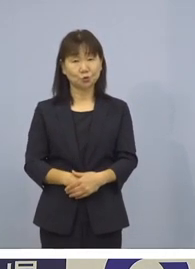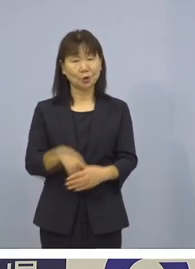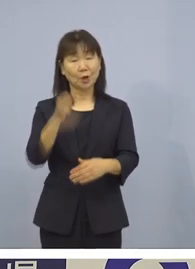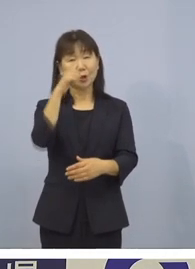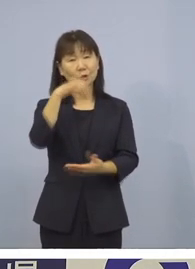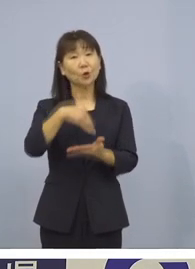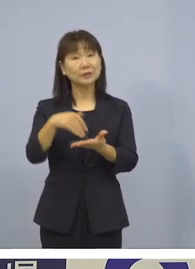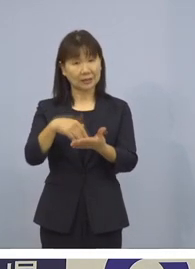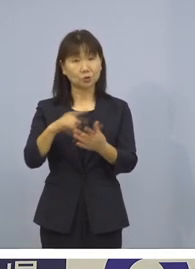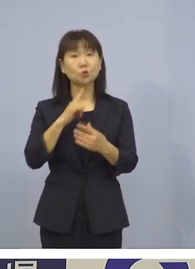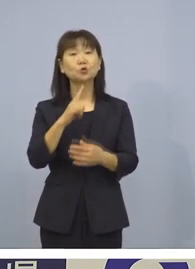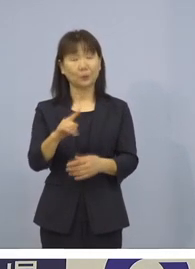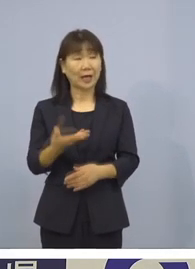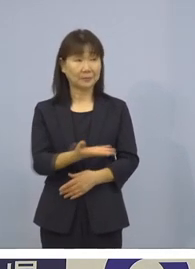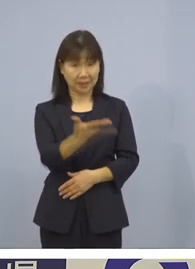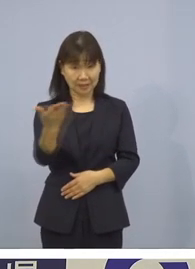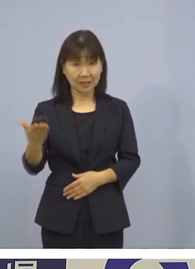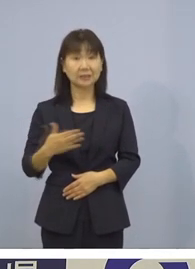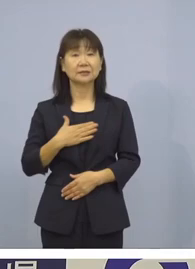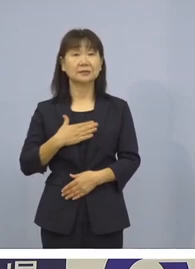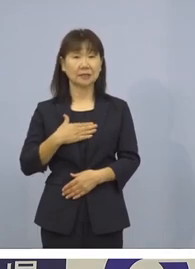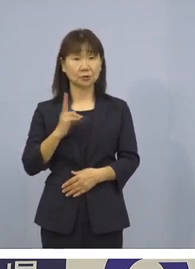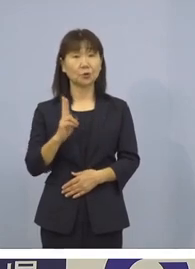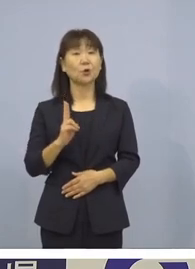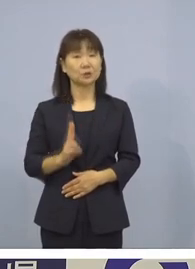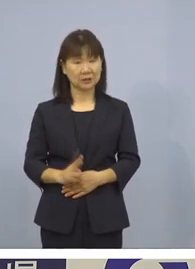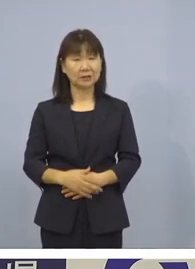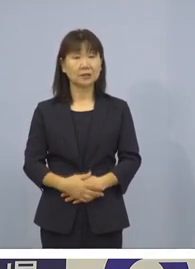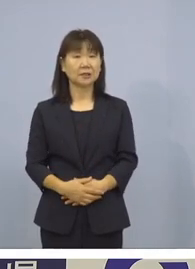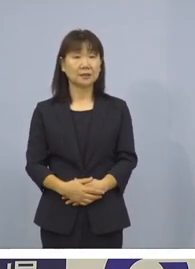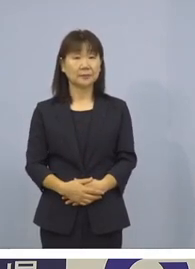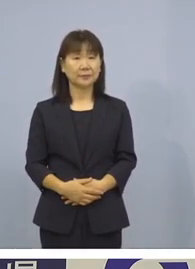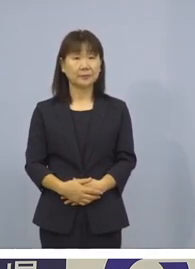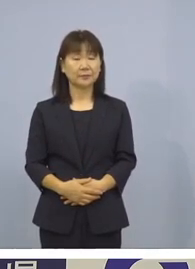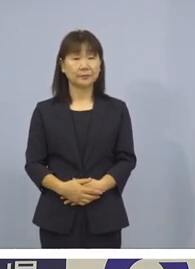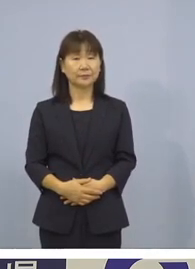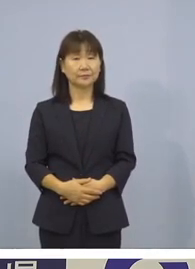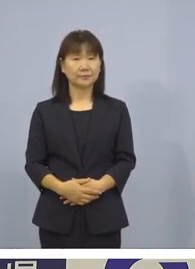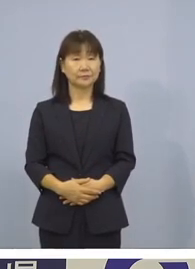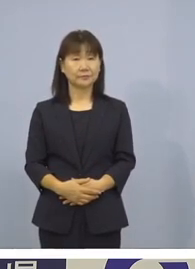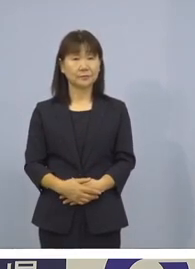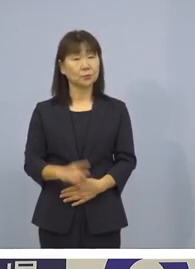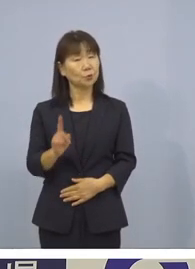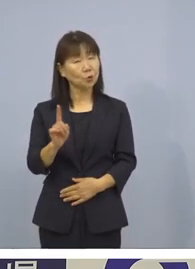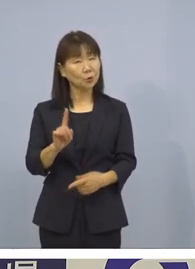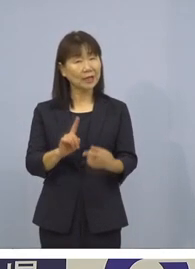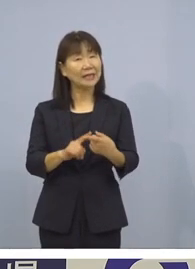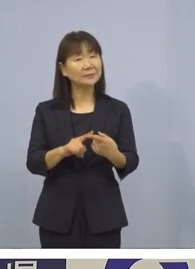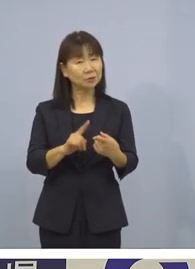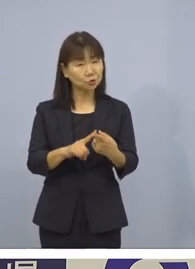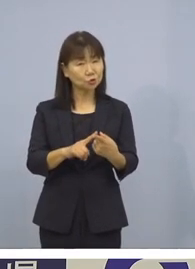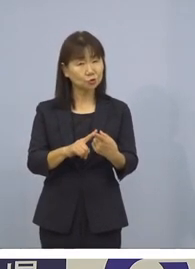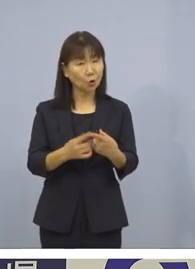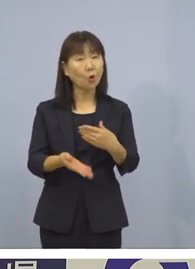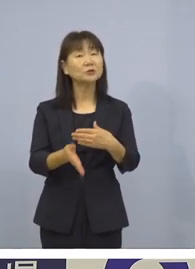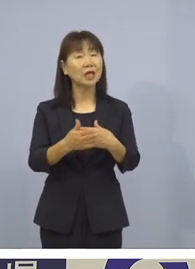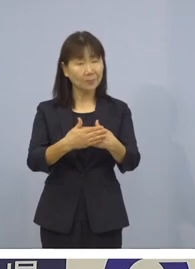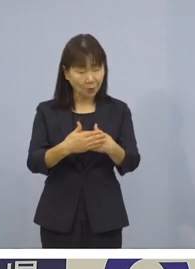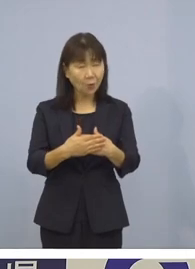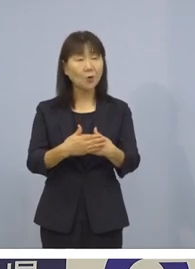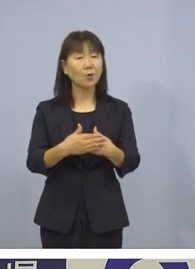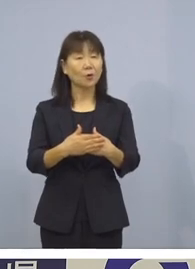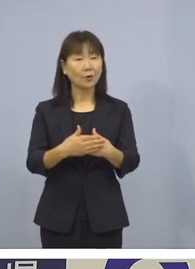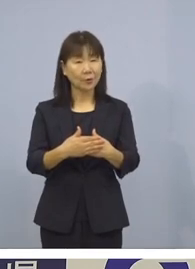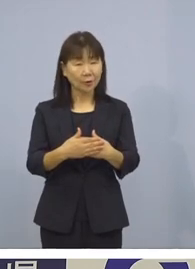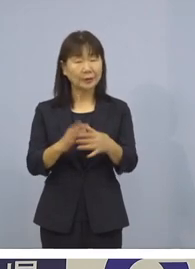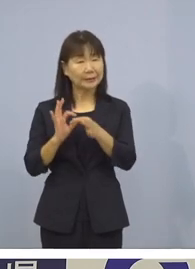っていうのはこれも皆さんご承知の通りですね、あのどのタイミングの補正であろうが全て密接不可分であ